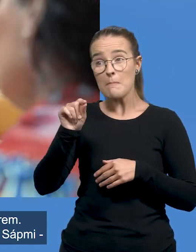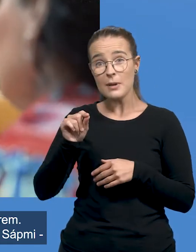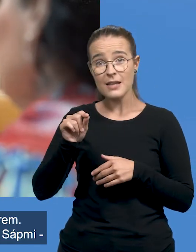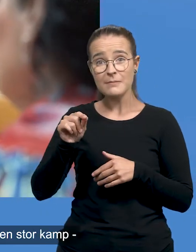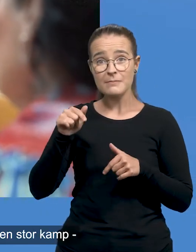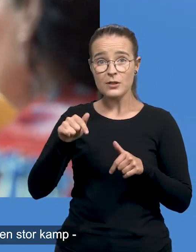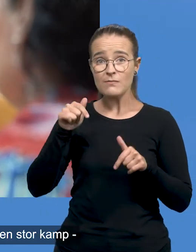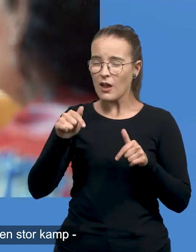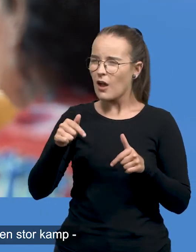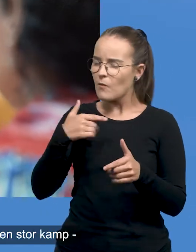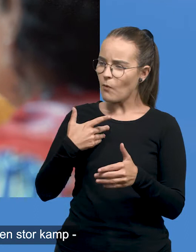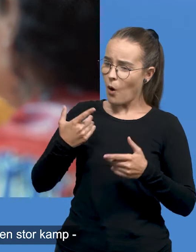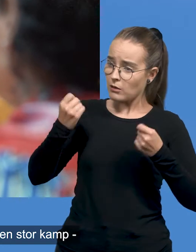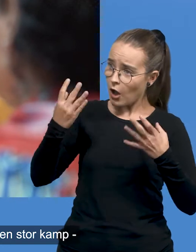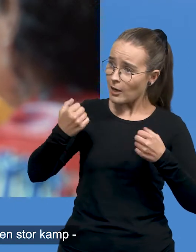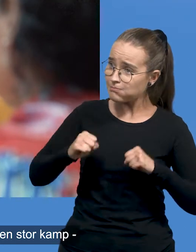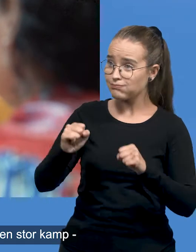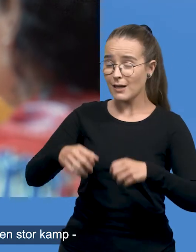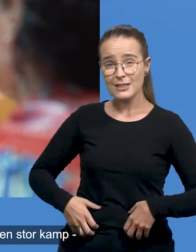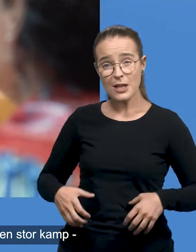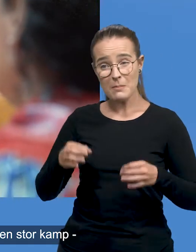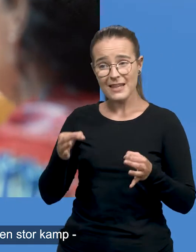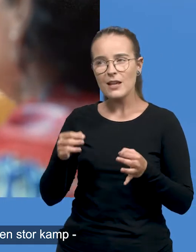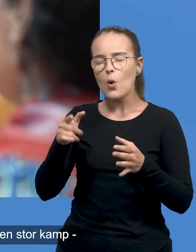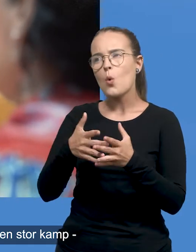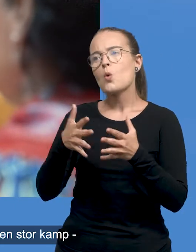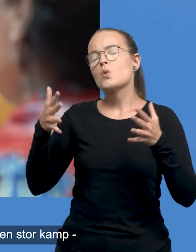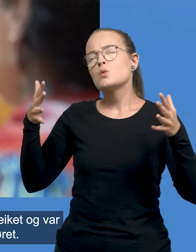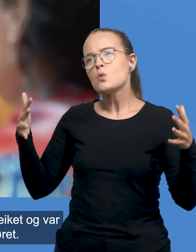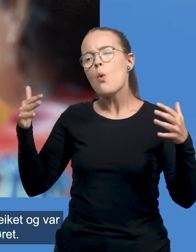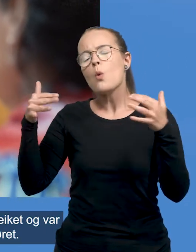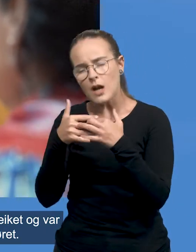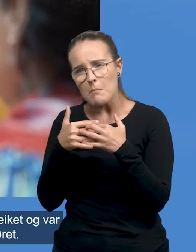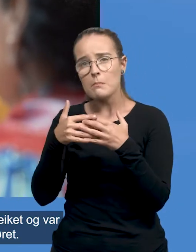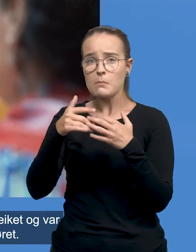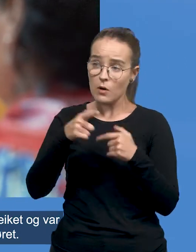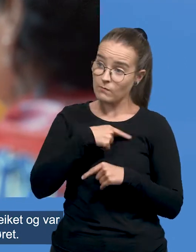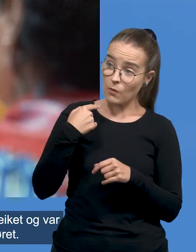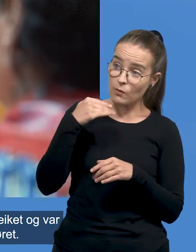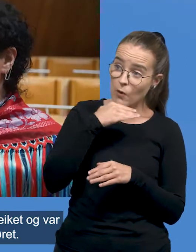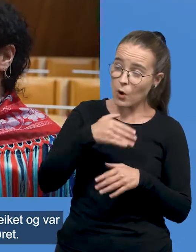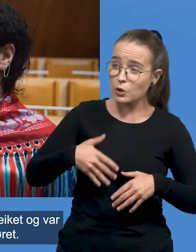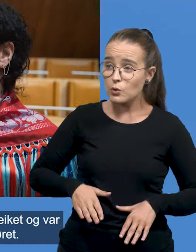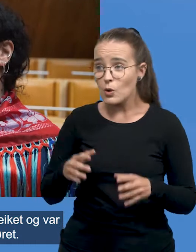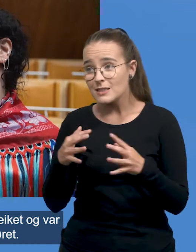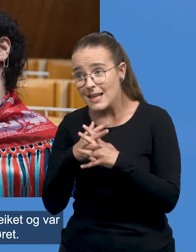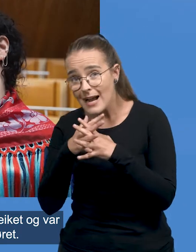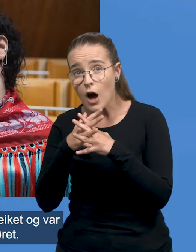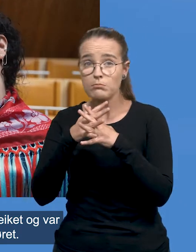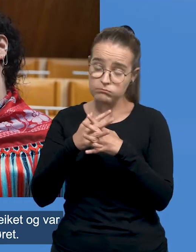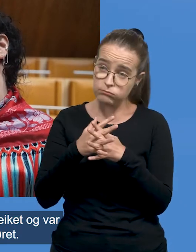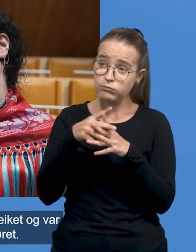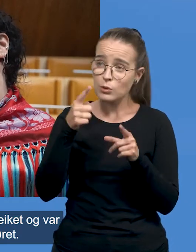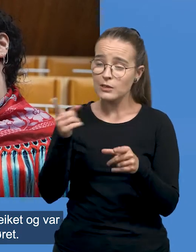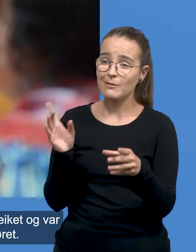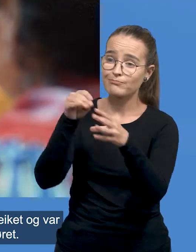sida i Sápmi, så var det å få til et sameting, det var en stor kamp der årets folk både sultestreika og de